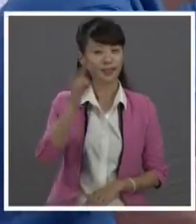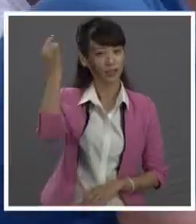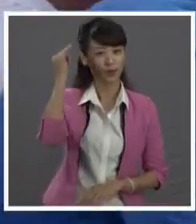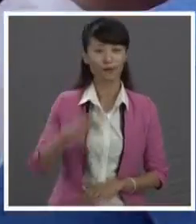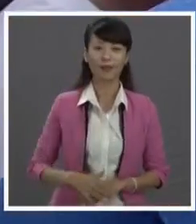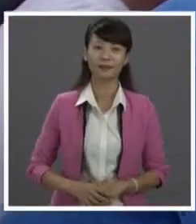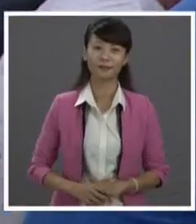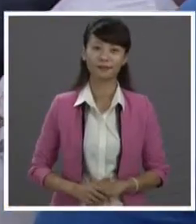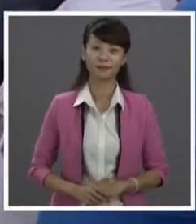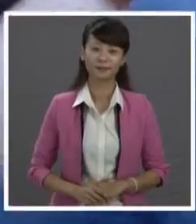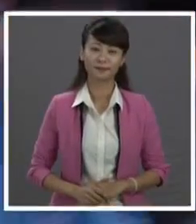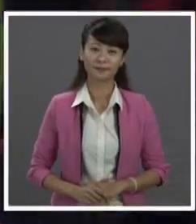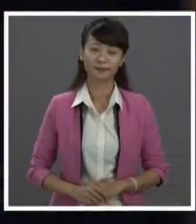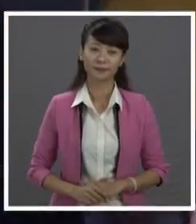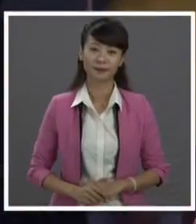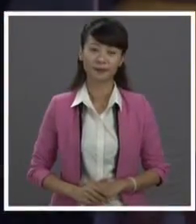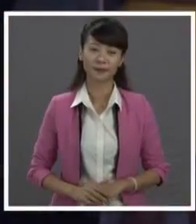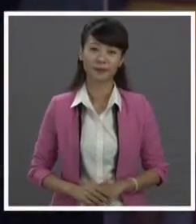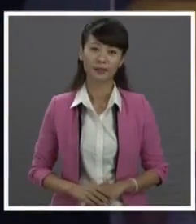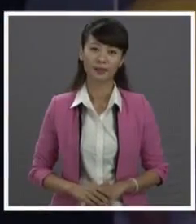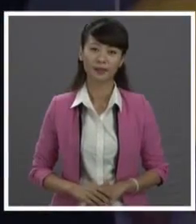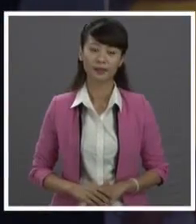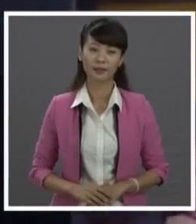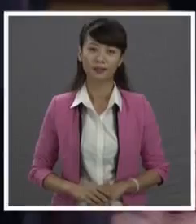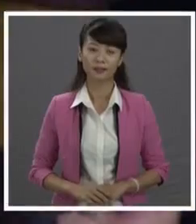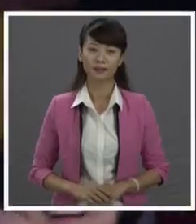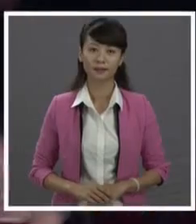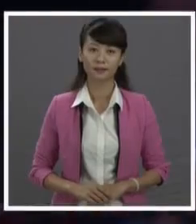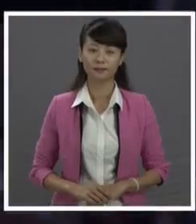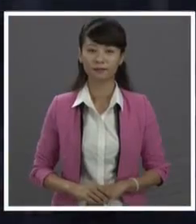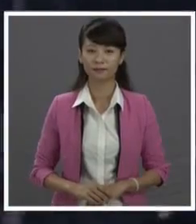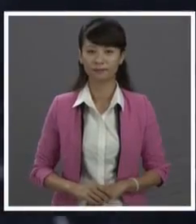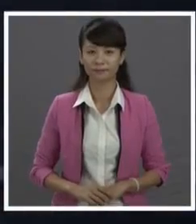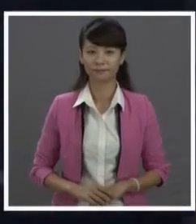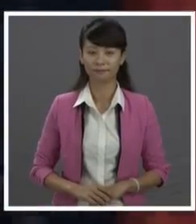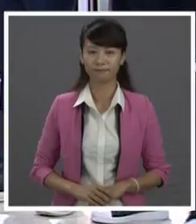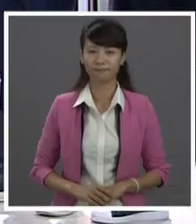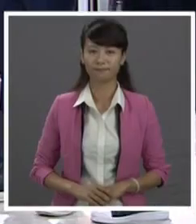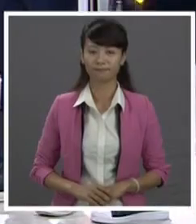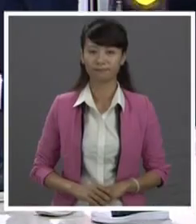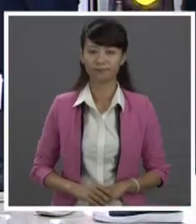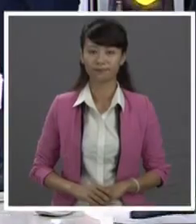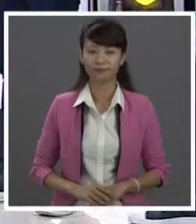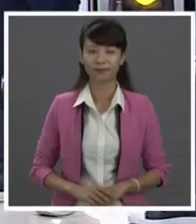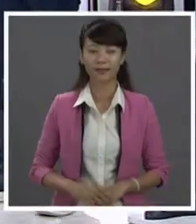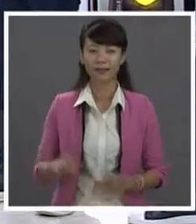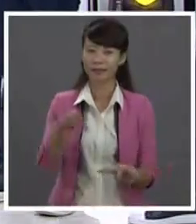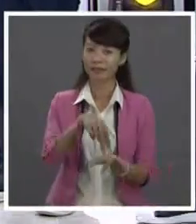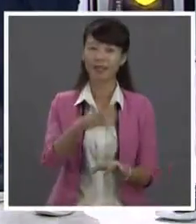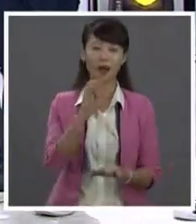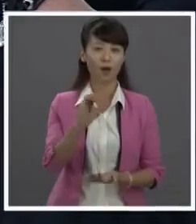不要以为你想躲在那里啊。 对。 你站。欧弟，他是不是高了一点？ 没事。 站在欧弟边上。